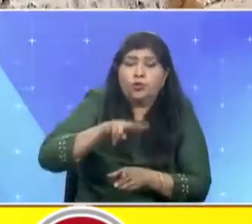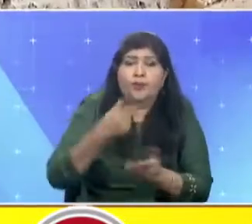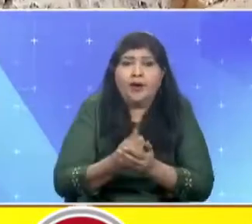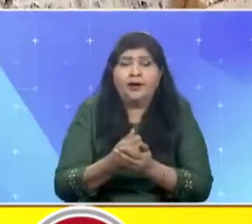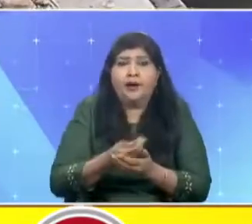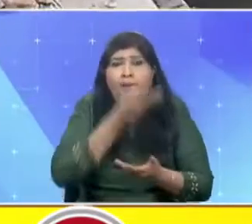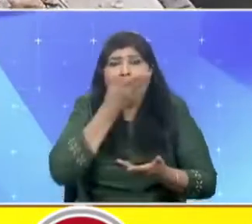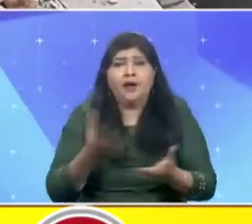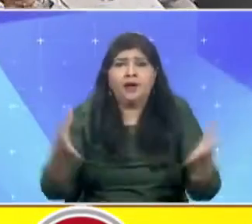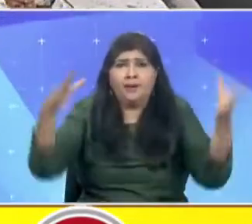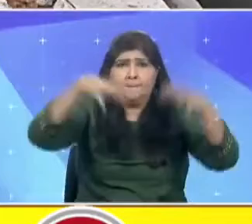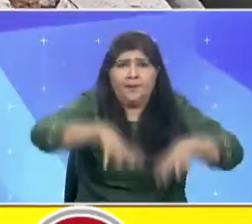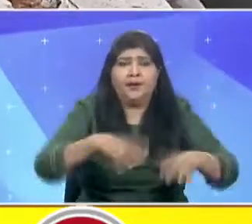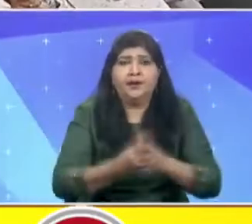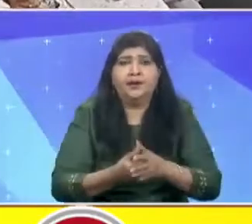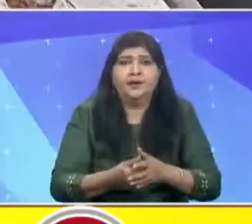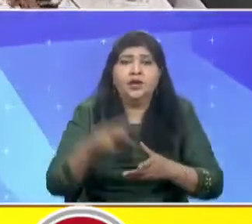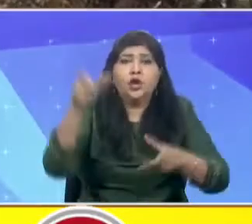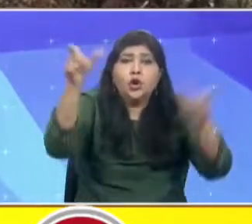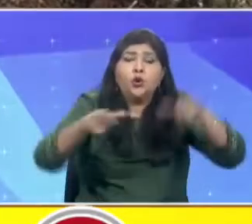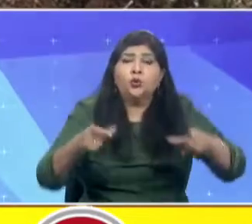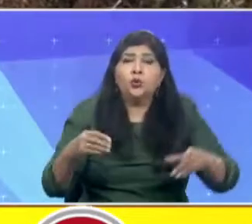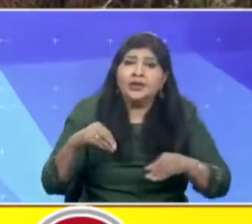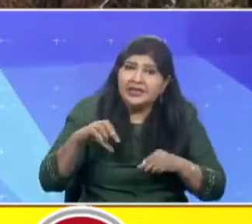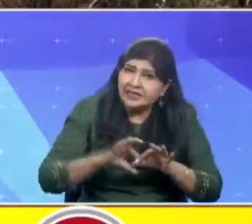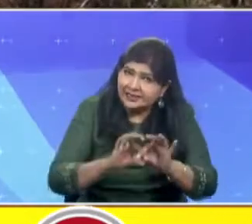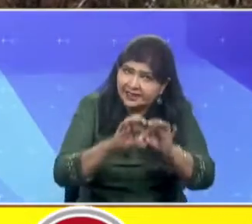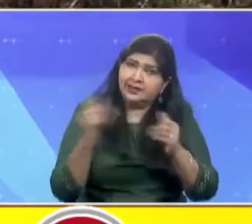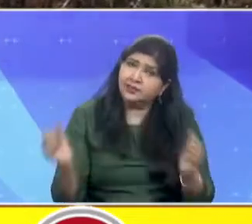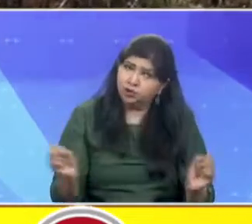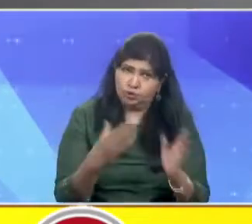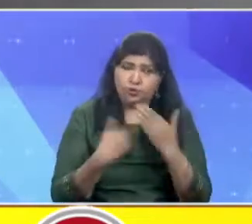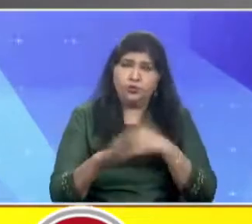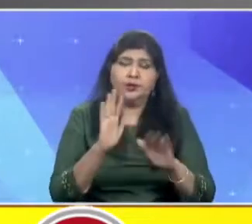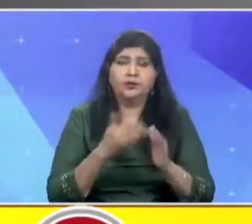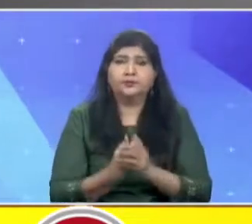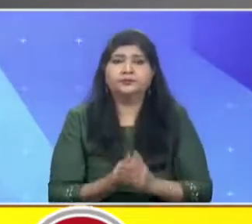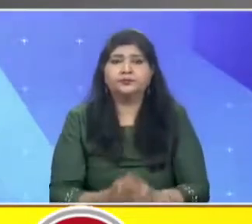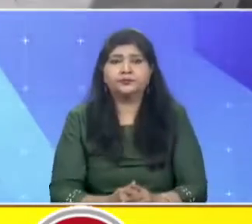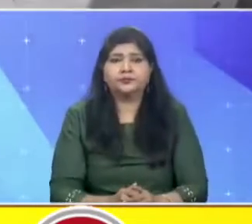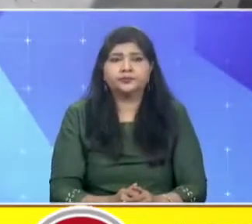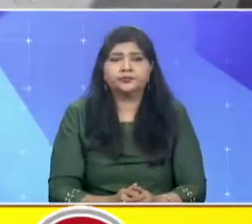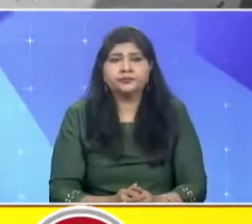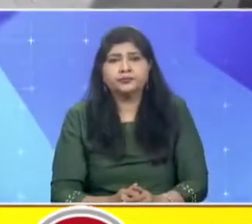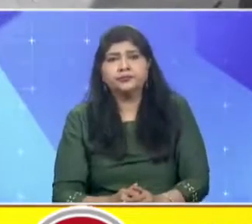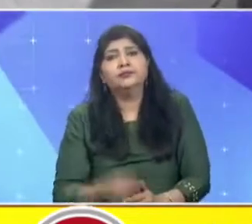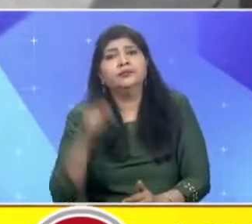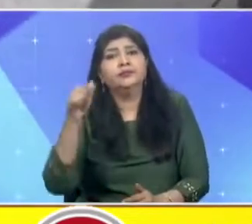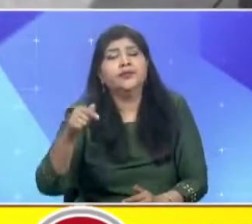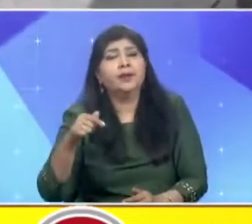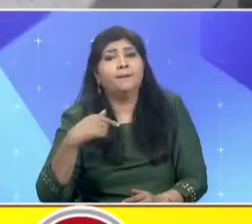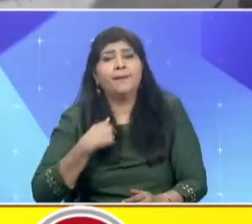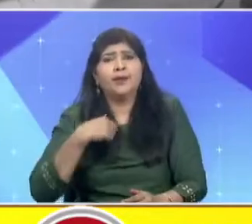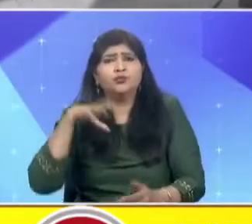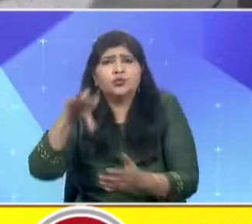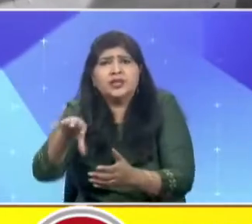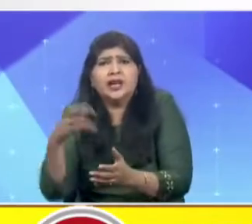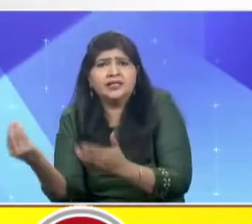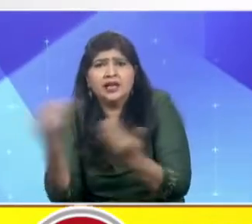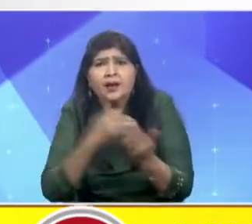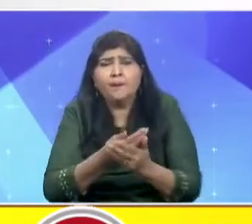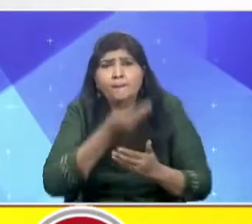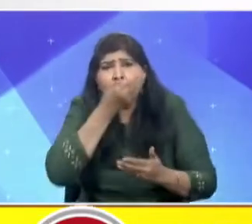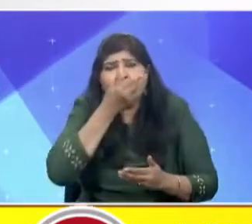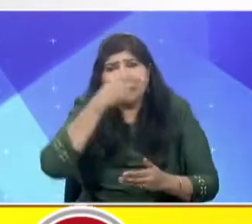का अभियान जन भागीदारी से शुरू हुआ है। साथियों, मैं तो उस राज्य से आता हूं